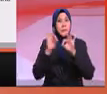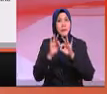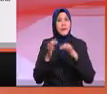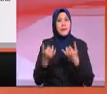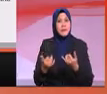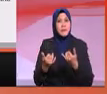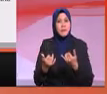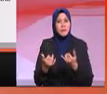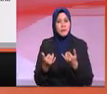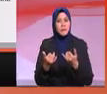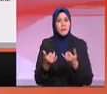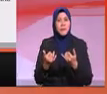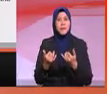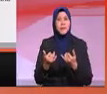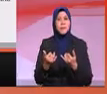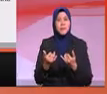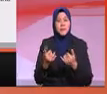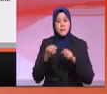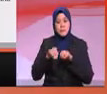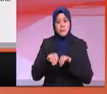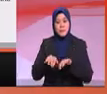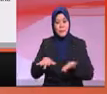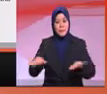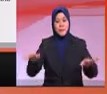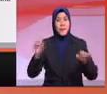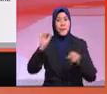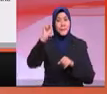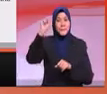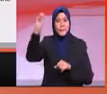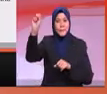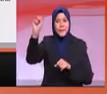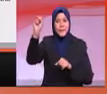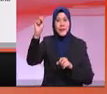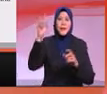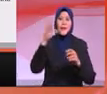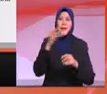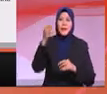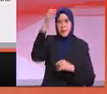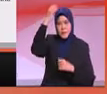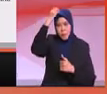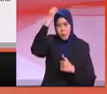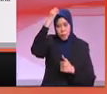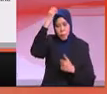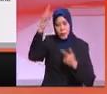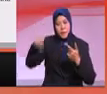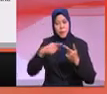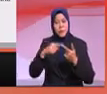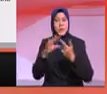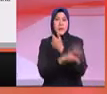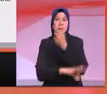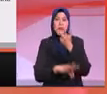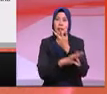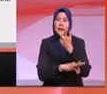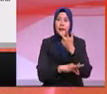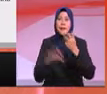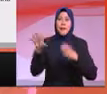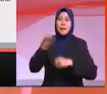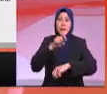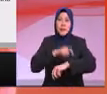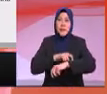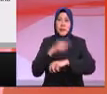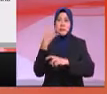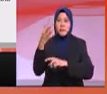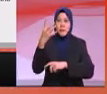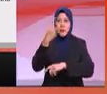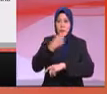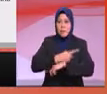lihat sekarang ini ialah penularan di negeri Sabah kepada negeri Selangor, pada negeri Sembilan mengambil masa dalam